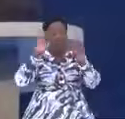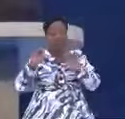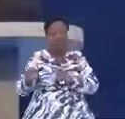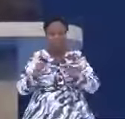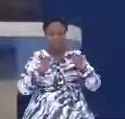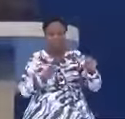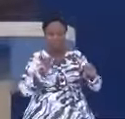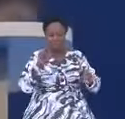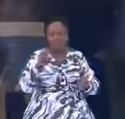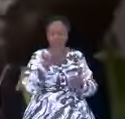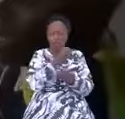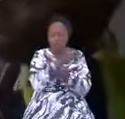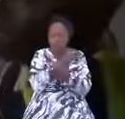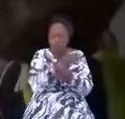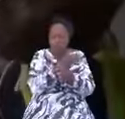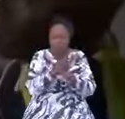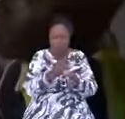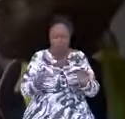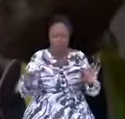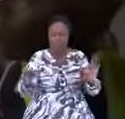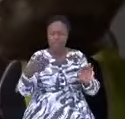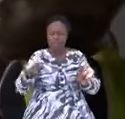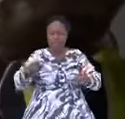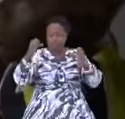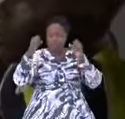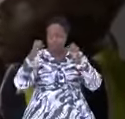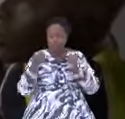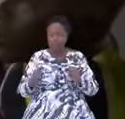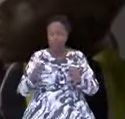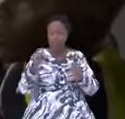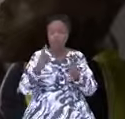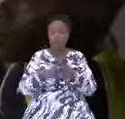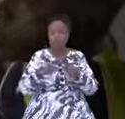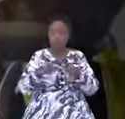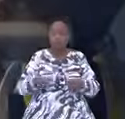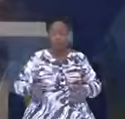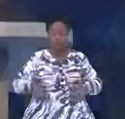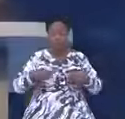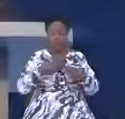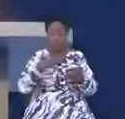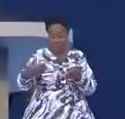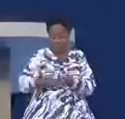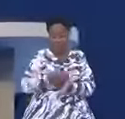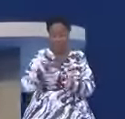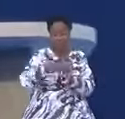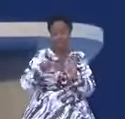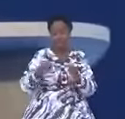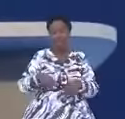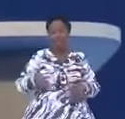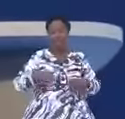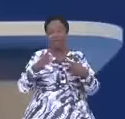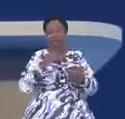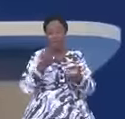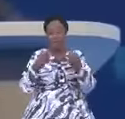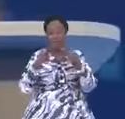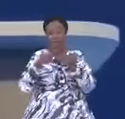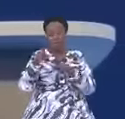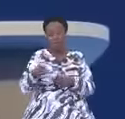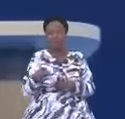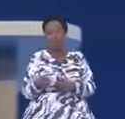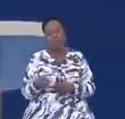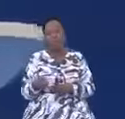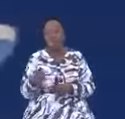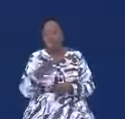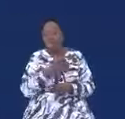puissance pour mener une nouvelle vie viendra boutoir après que